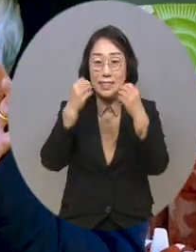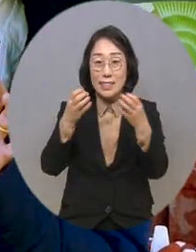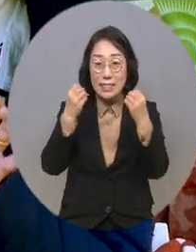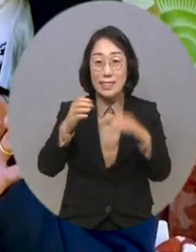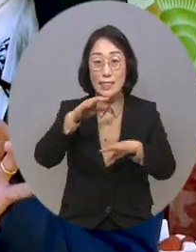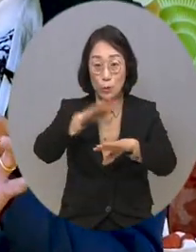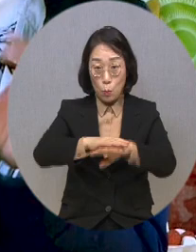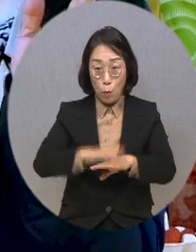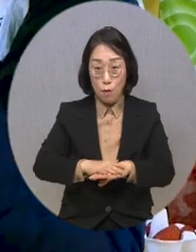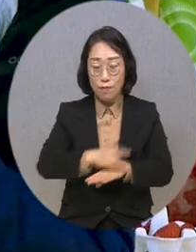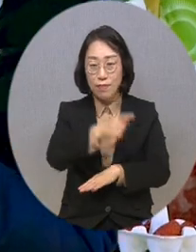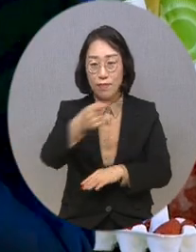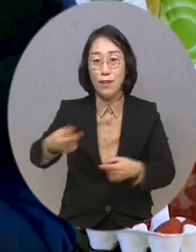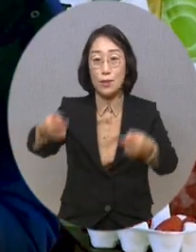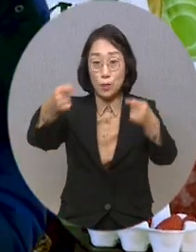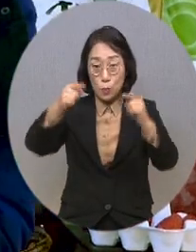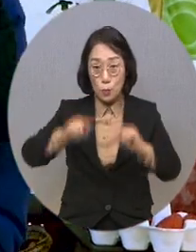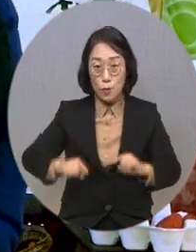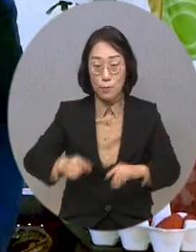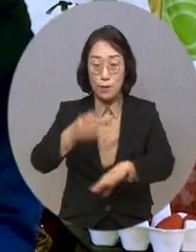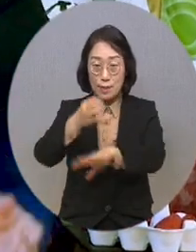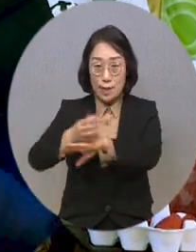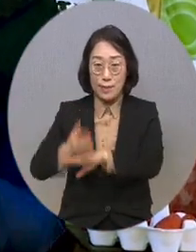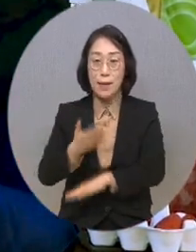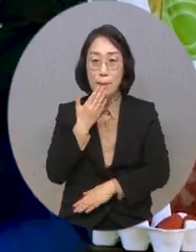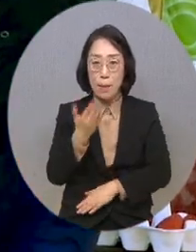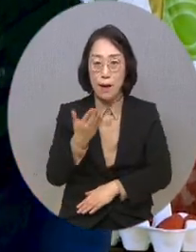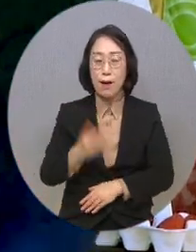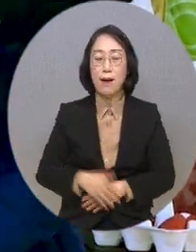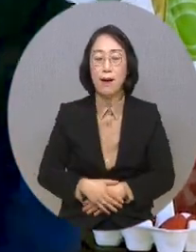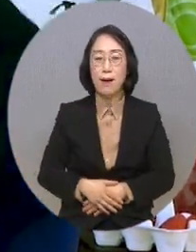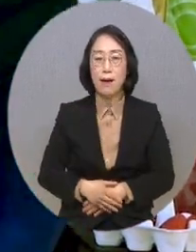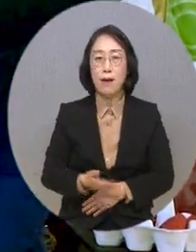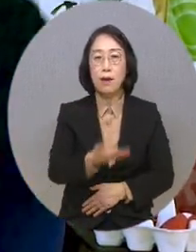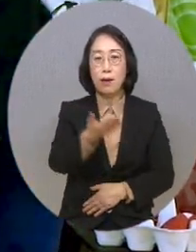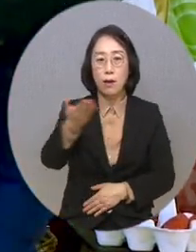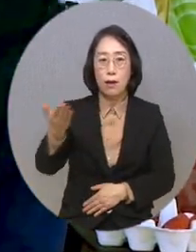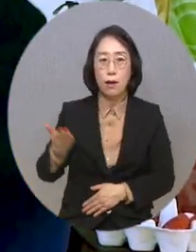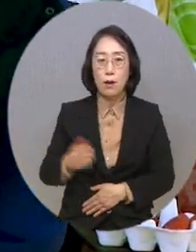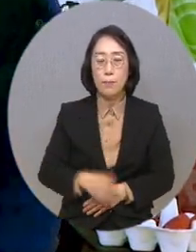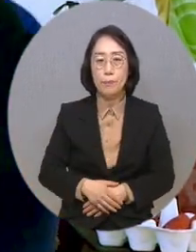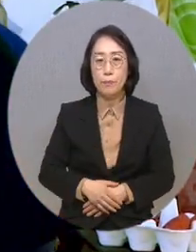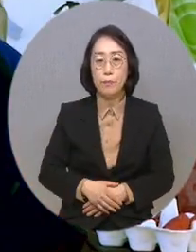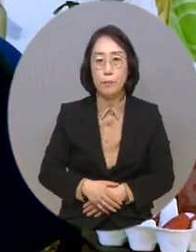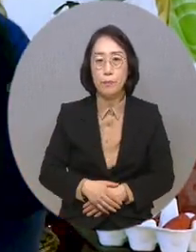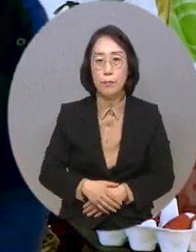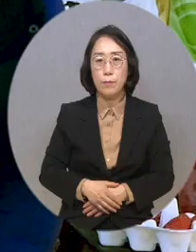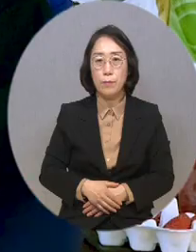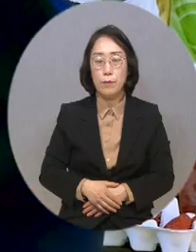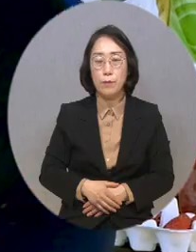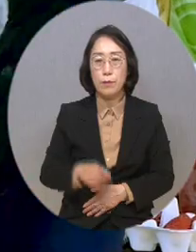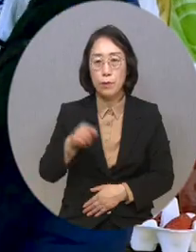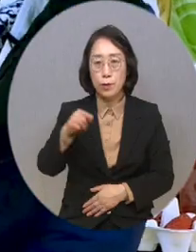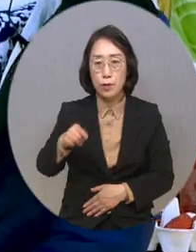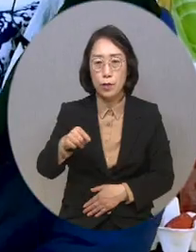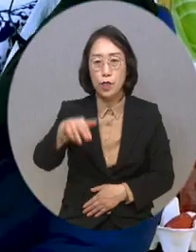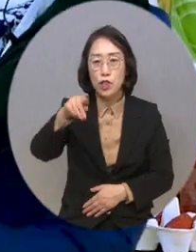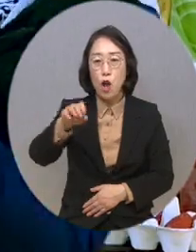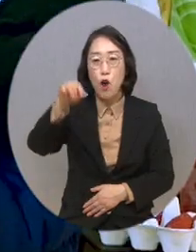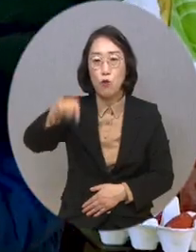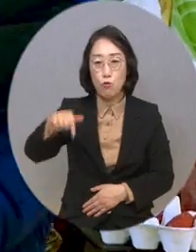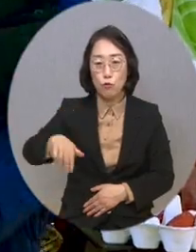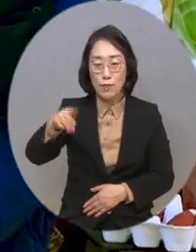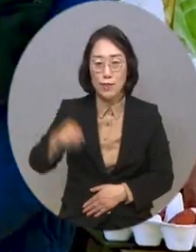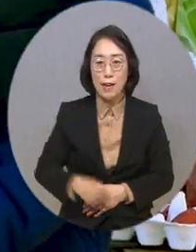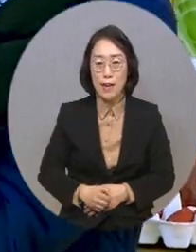남도장터에 들어가시면 구매하실 수가 있습니다. 자 이번에는 콩콩 이 청국장 정구자 대표님